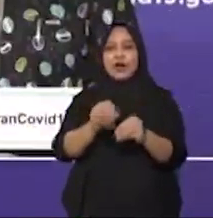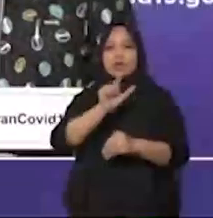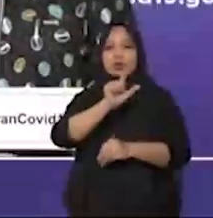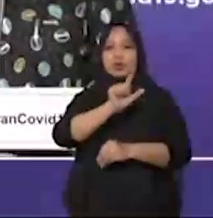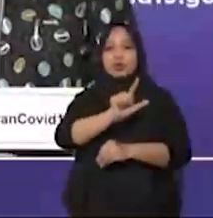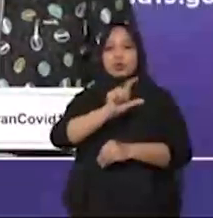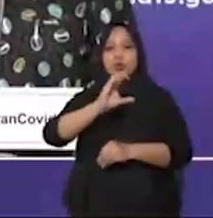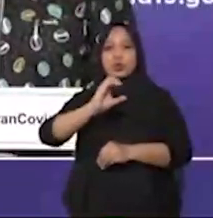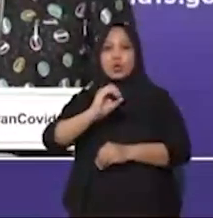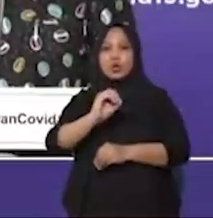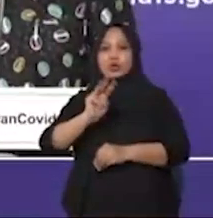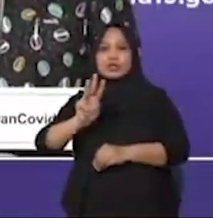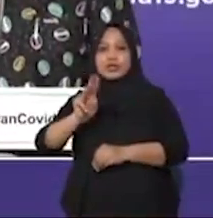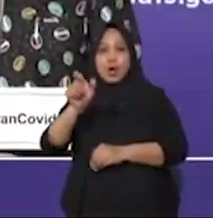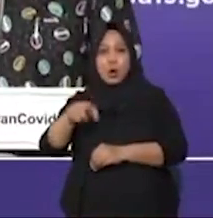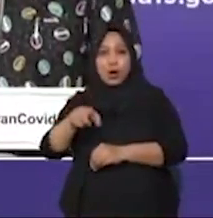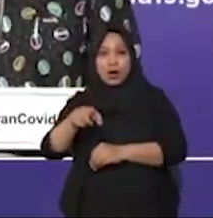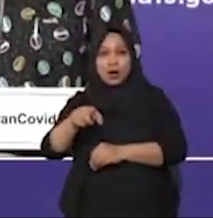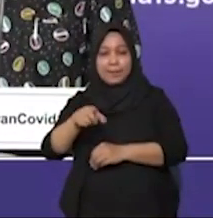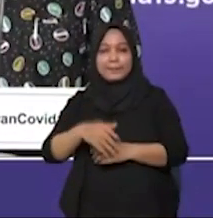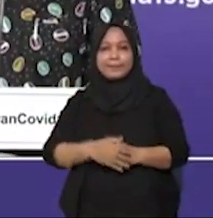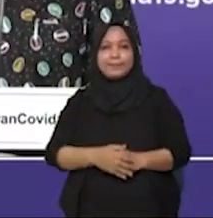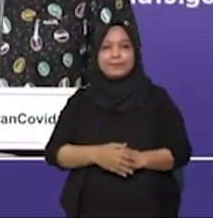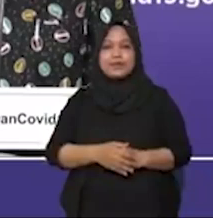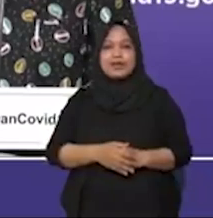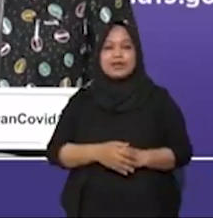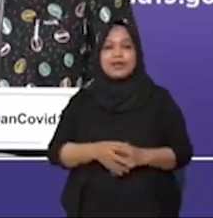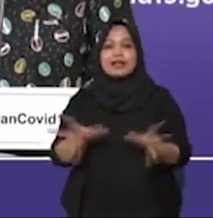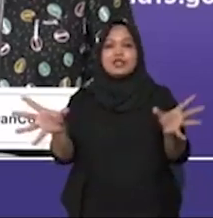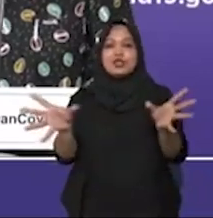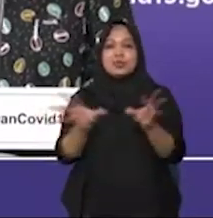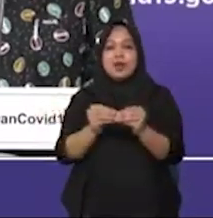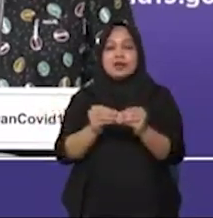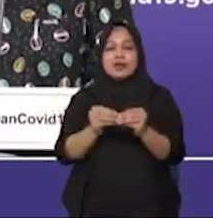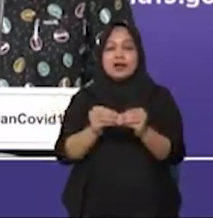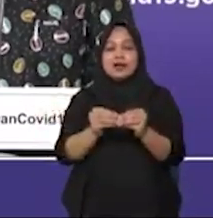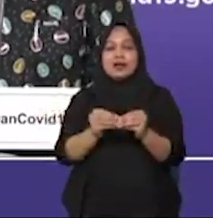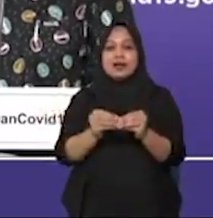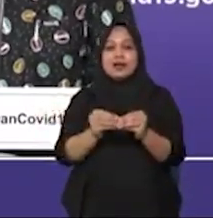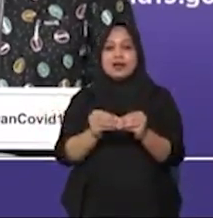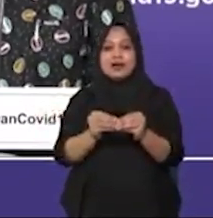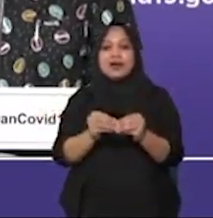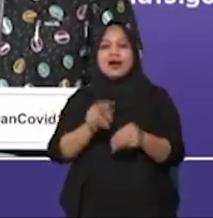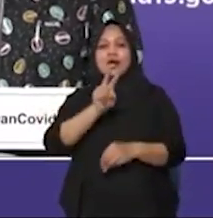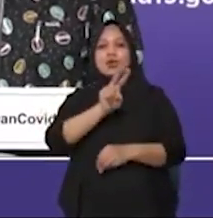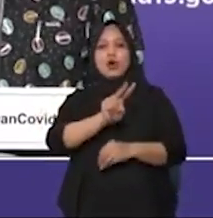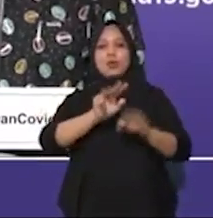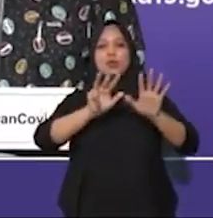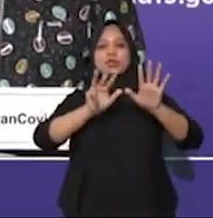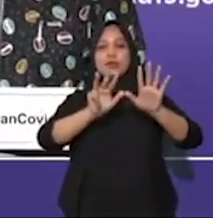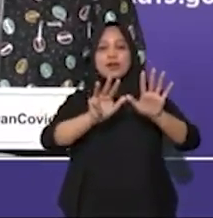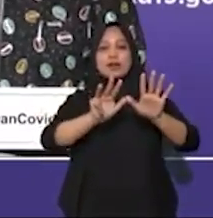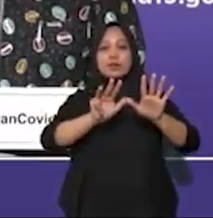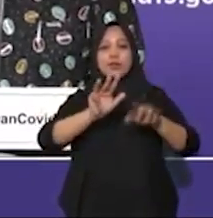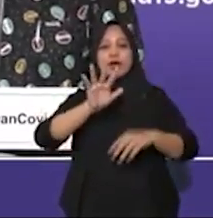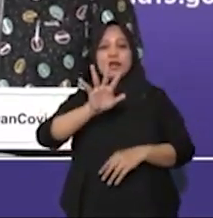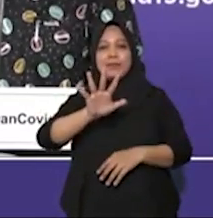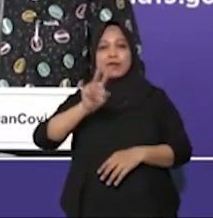703 korang sehingga totalnya bisa menjadi duit sekarang menjadi 20